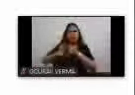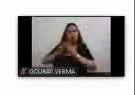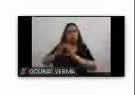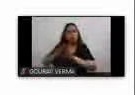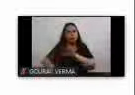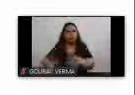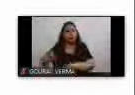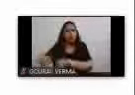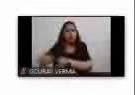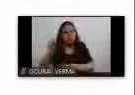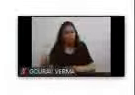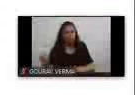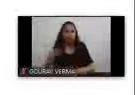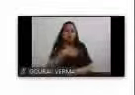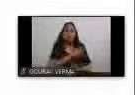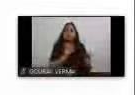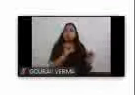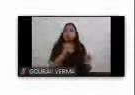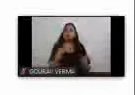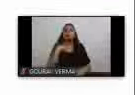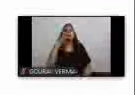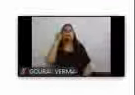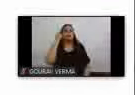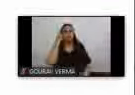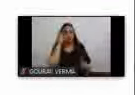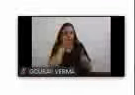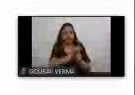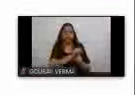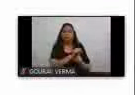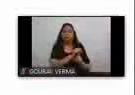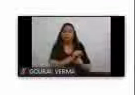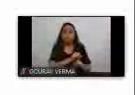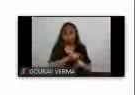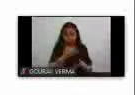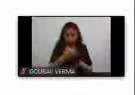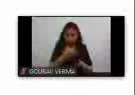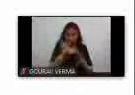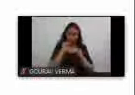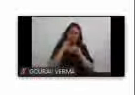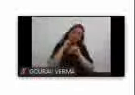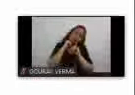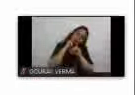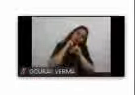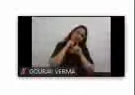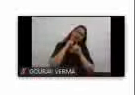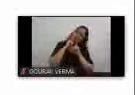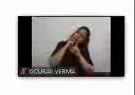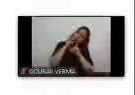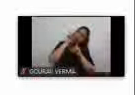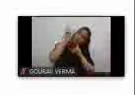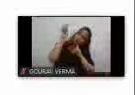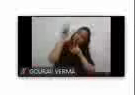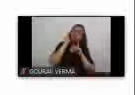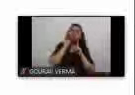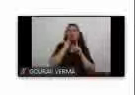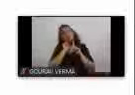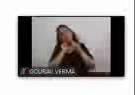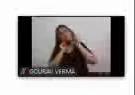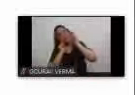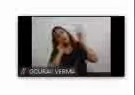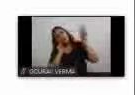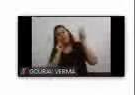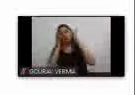indication. Turning or tilting head, कुछ turn करते हैं, tilt करते हैं head को कुछ देखने के लिए, that is also